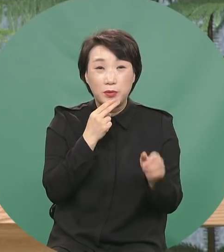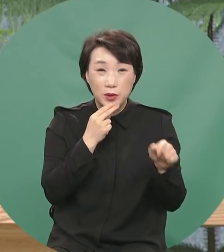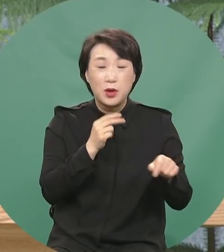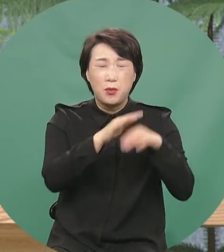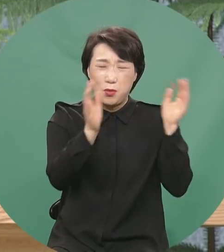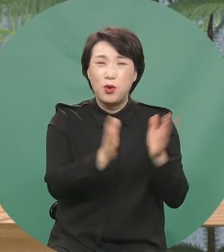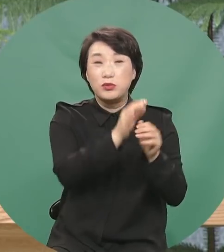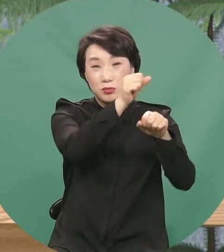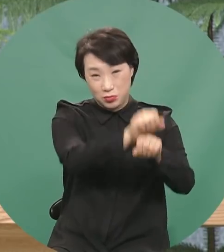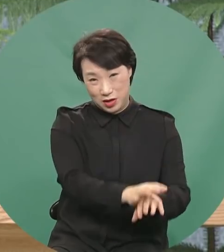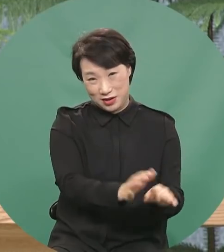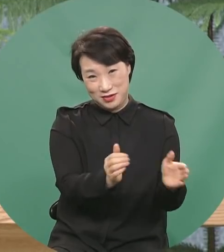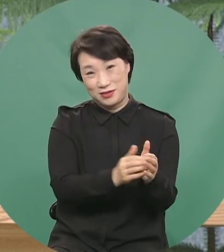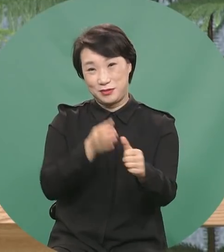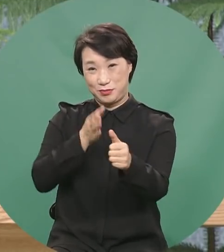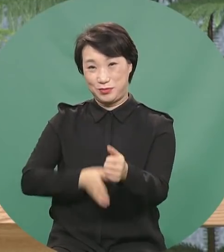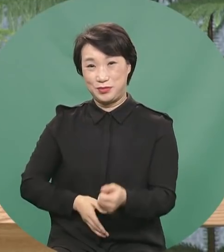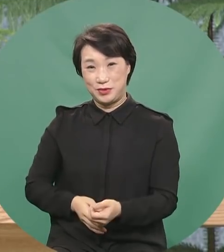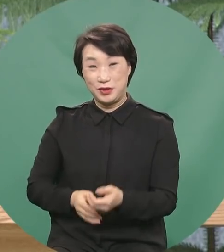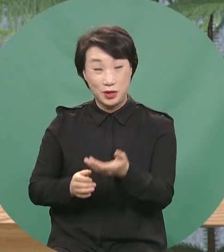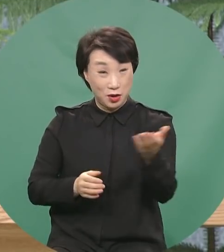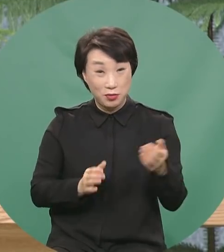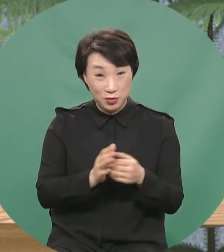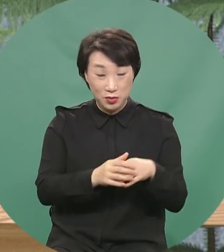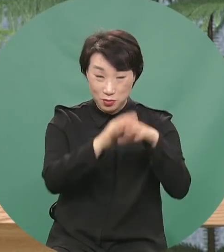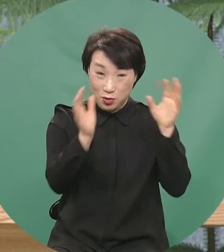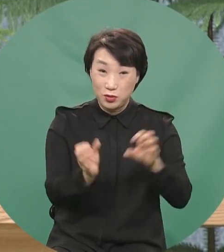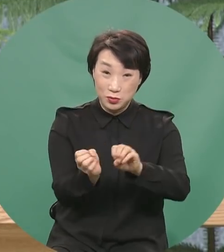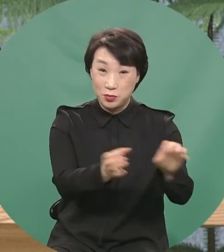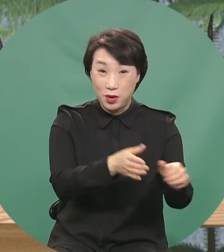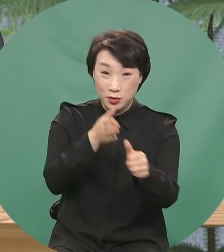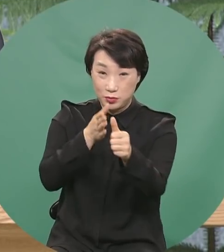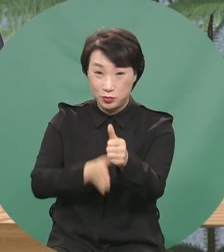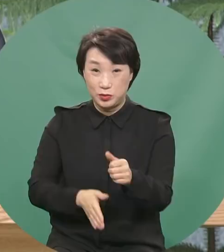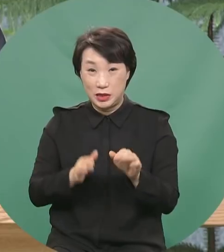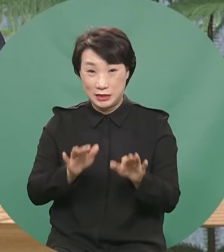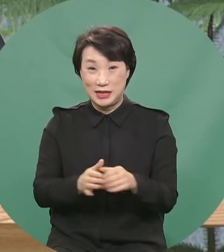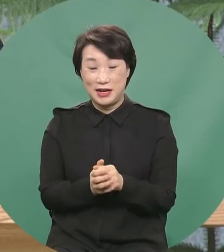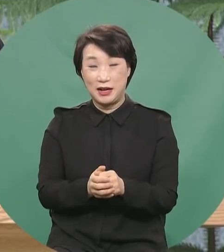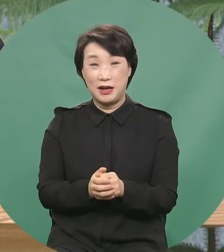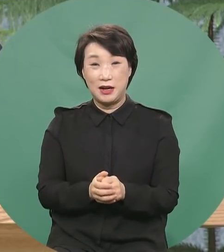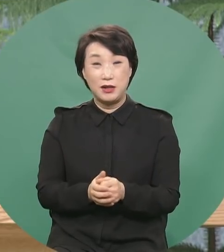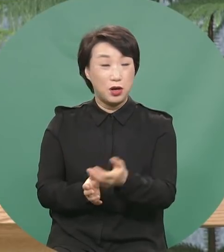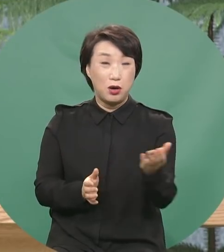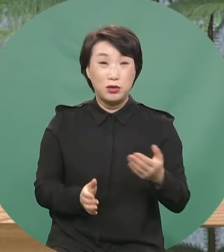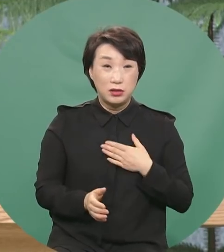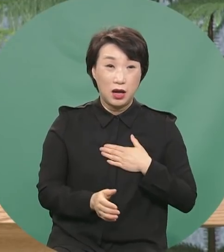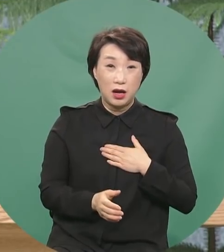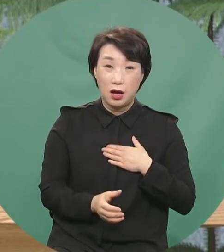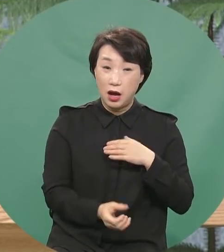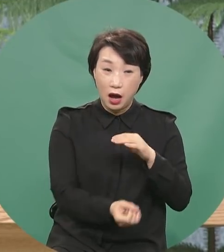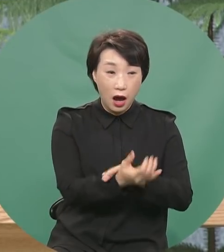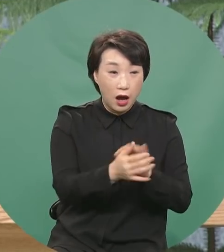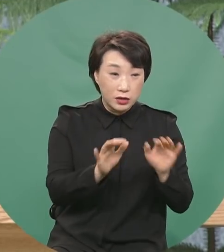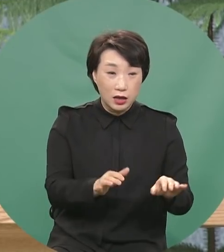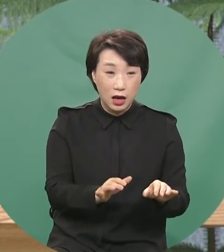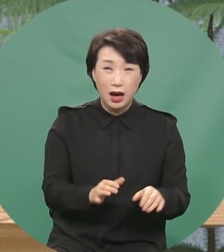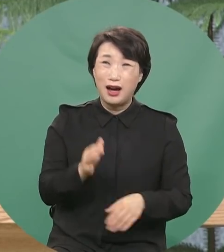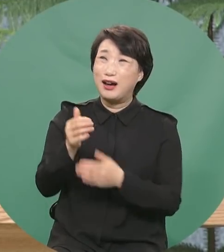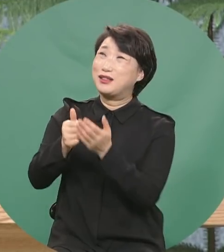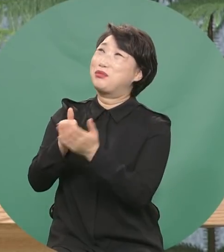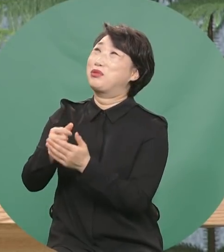오늘 파괴시켜버려라, 무너뜨려버려라 이 말입니다. 할 수 없다고 하는, 하나님도